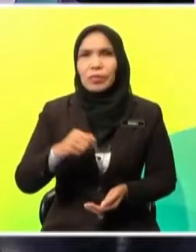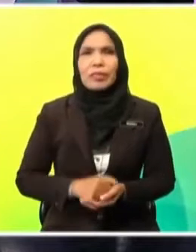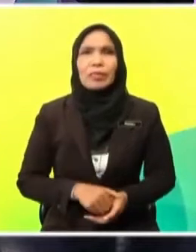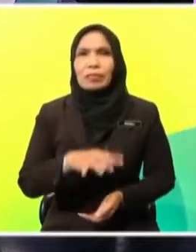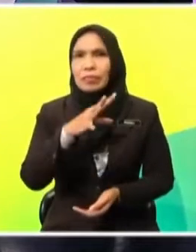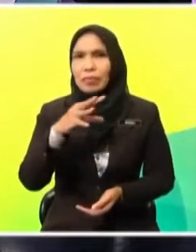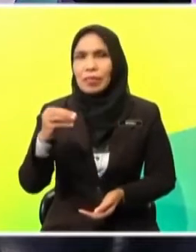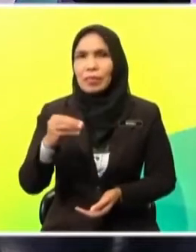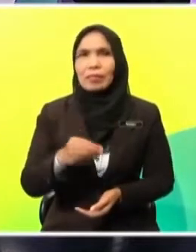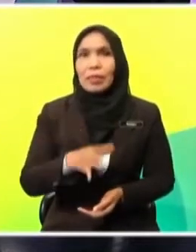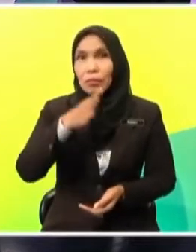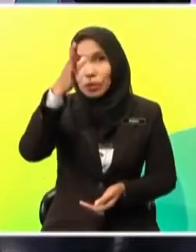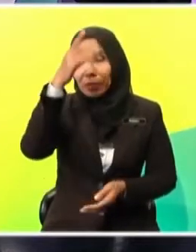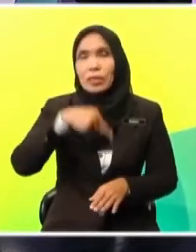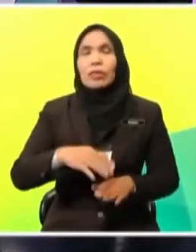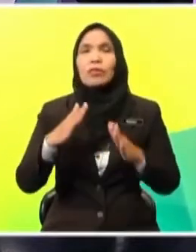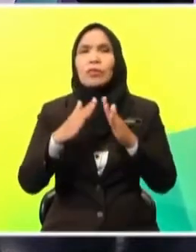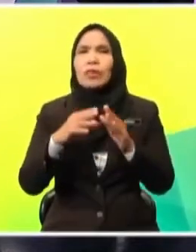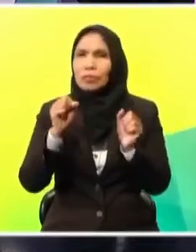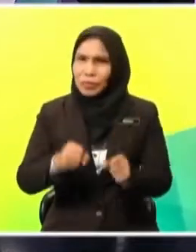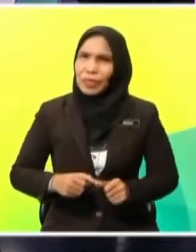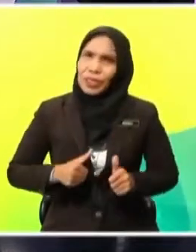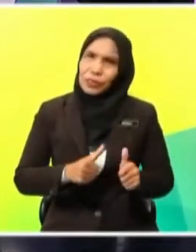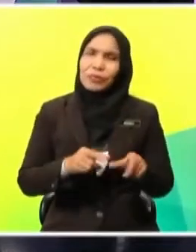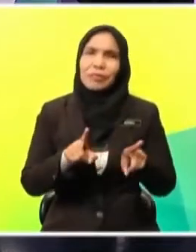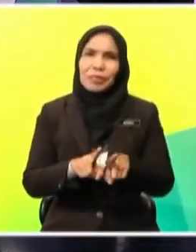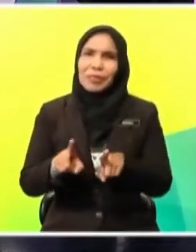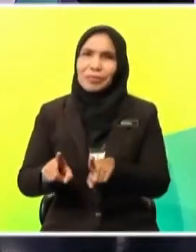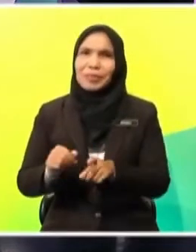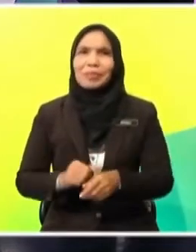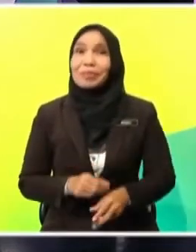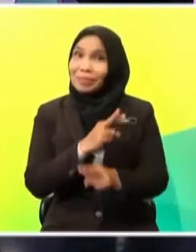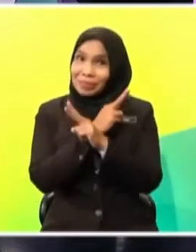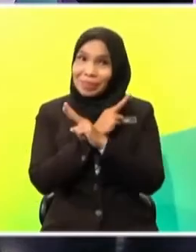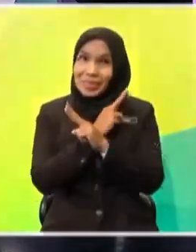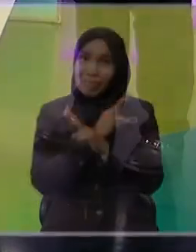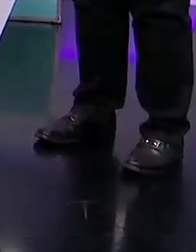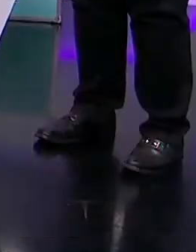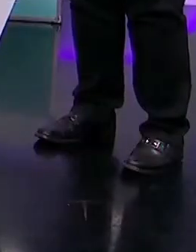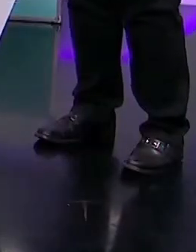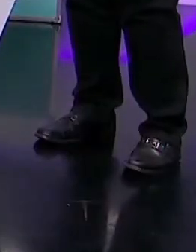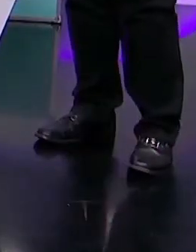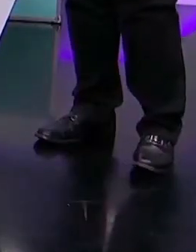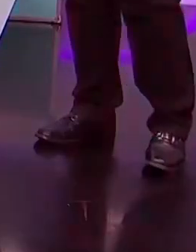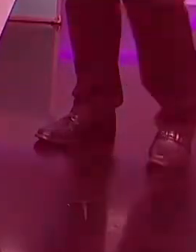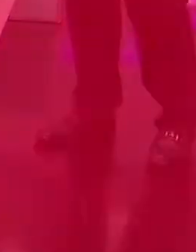serta bagi mata pelajaran kita pada hari ini kita kembali bahas ketika kembali lagi seperti ini kita pilih VPN